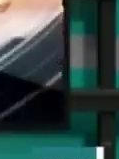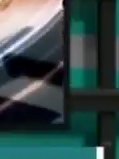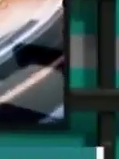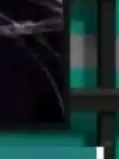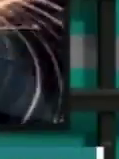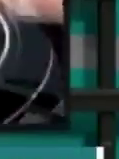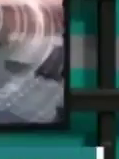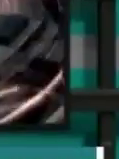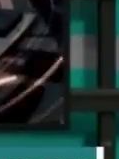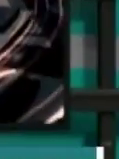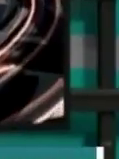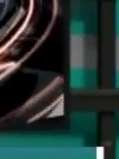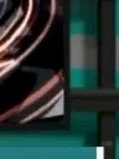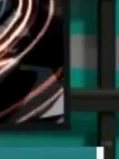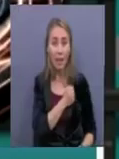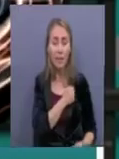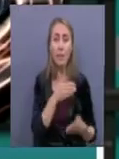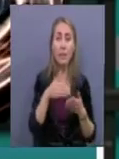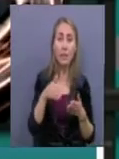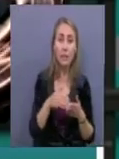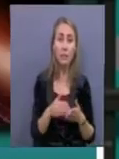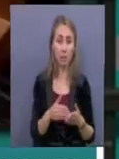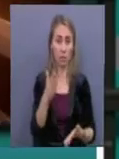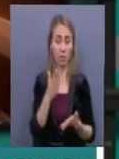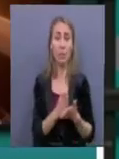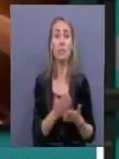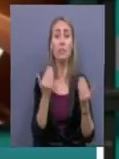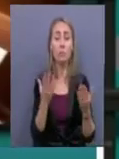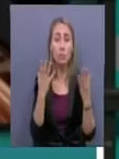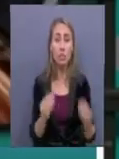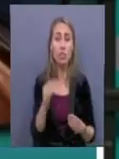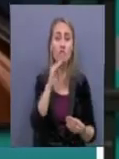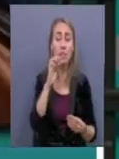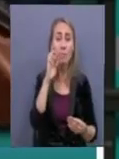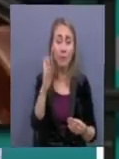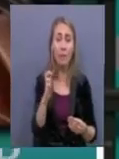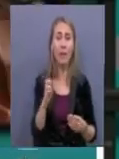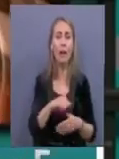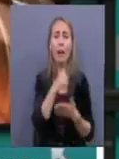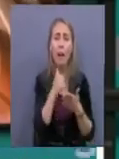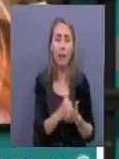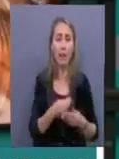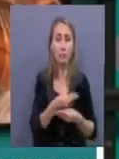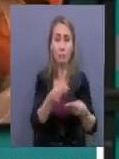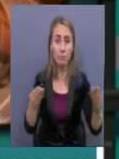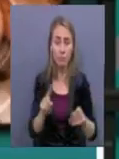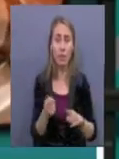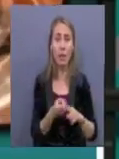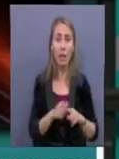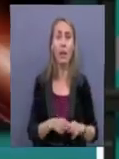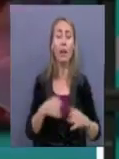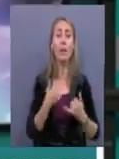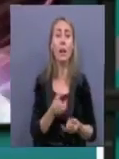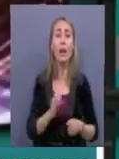Тұрғын үй құрылыс жинақ банкі өңір тұрғындарын баспанамен қамтуда басты операторға айналып отыр. Бүгінге дейін 39 мың ақмолалық банк салымшысы ретінде